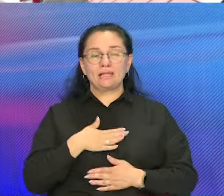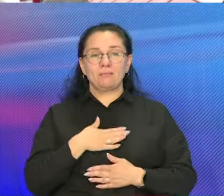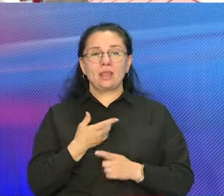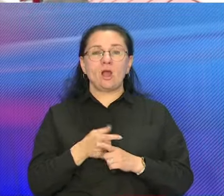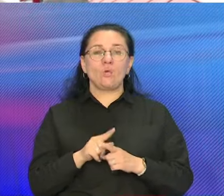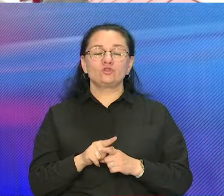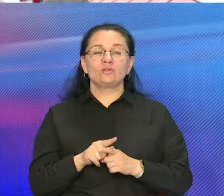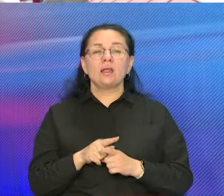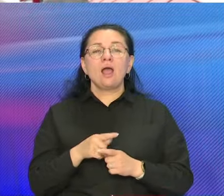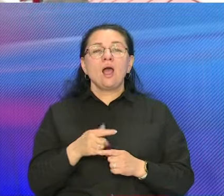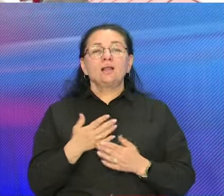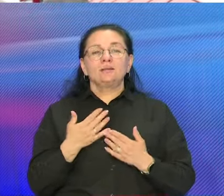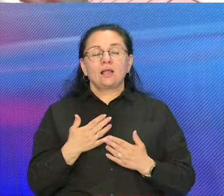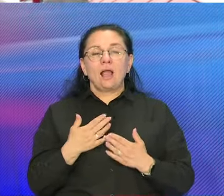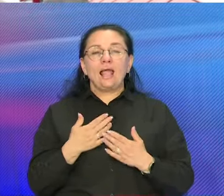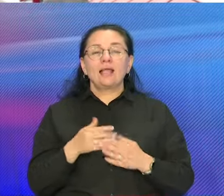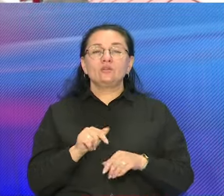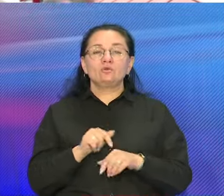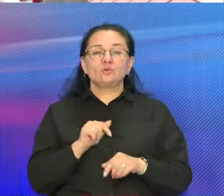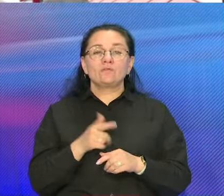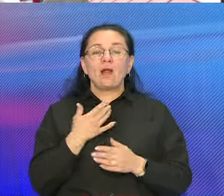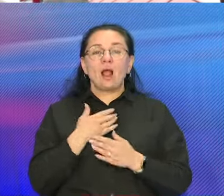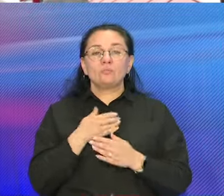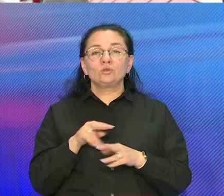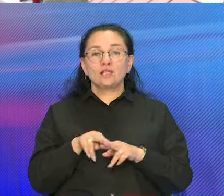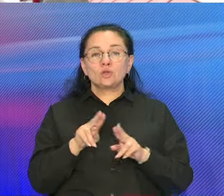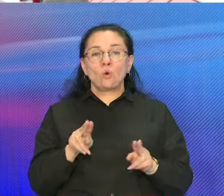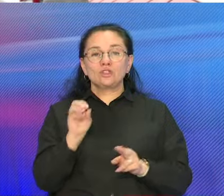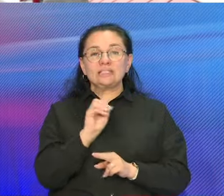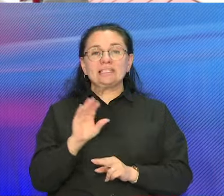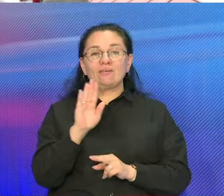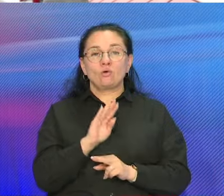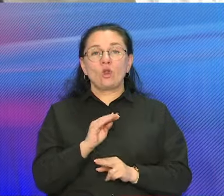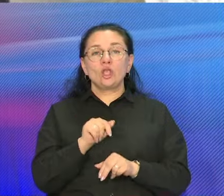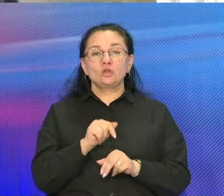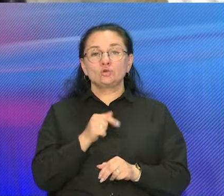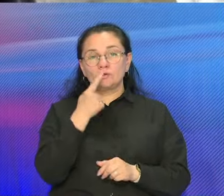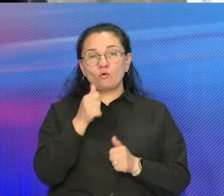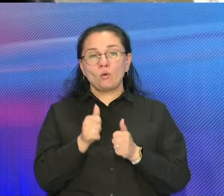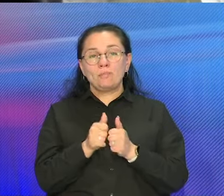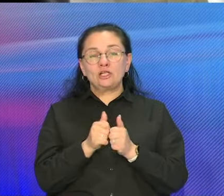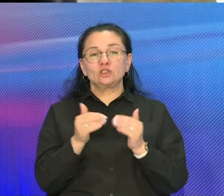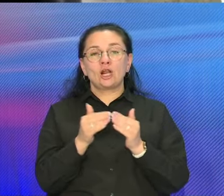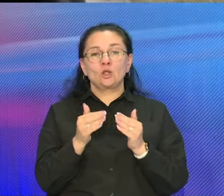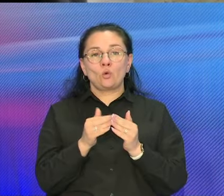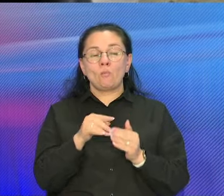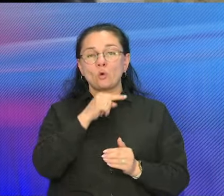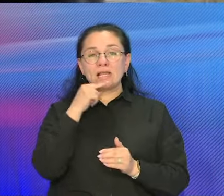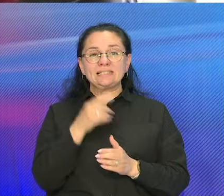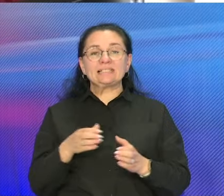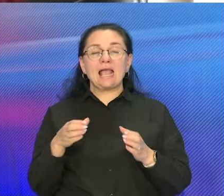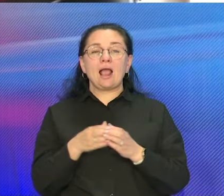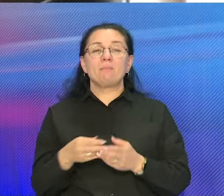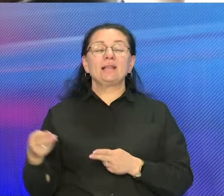родная Но я вижу много схожего с Европой и чувствую себя немного ближе к дому Российская команда приехала на сдымки